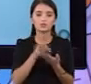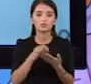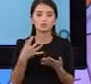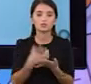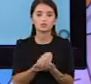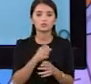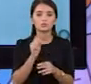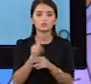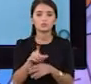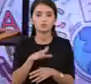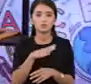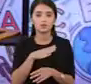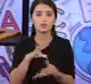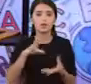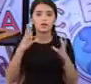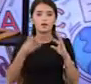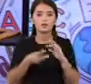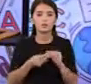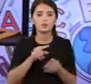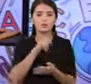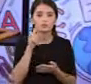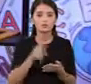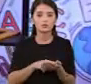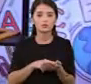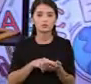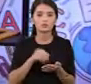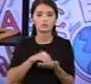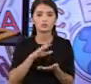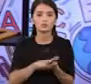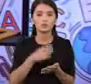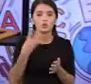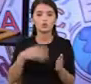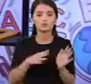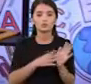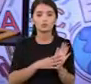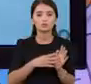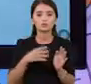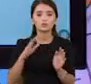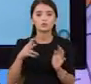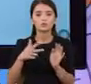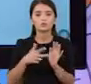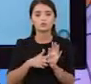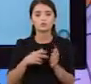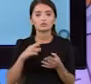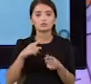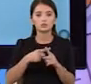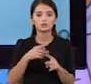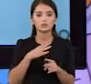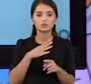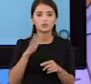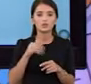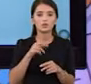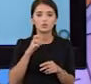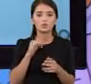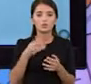hisoblash topshirilgan edi. Hammasi so'roq qo'yilgani uchun 39 va 4 sonlarning yig'indisi hisoblandi